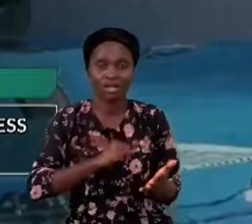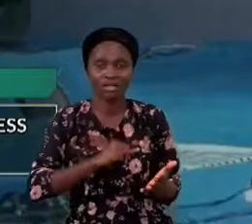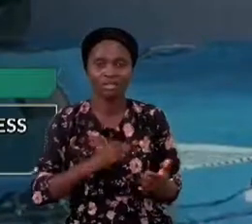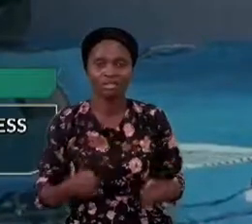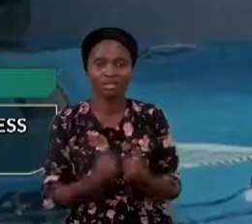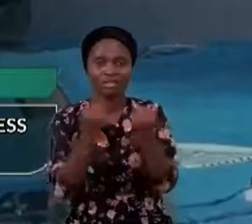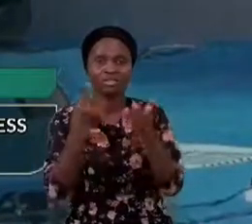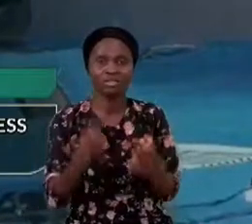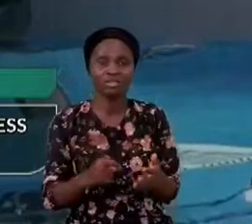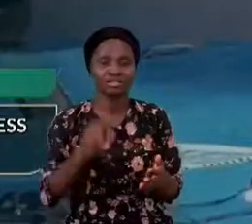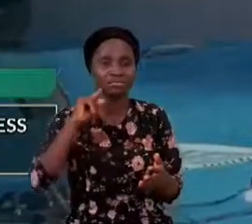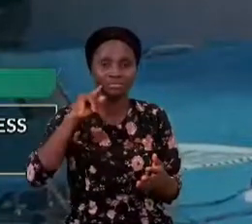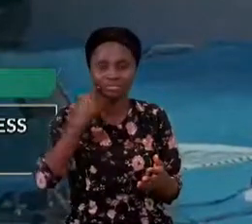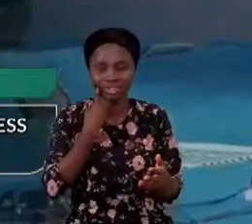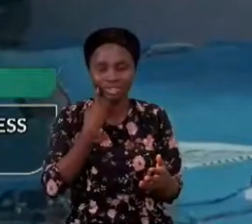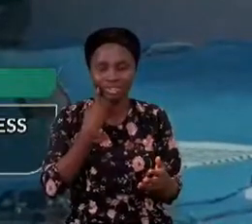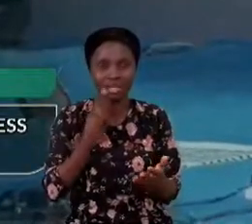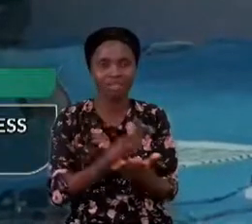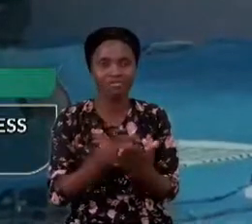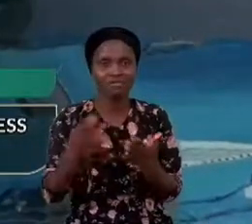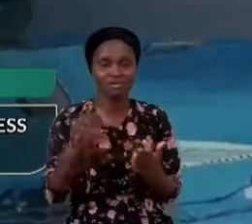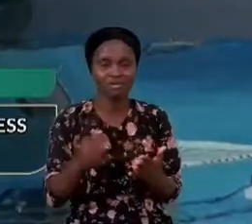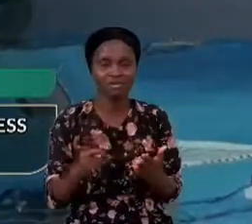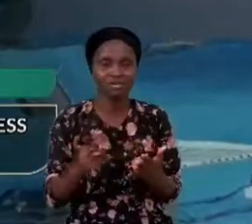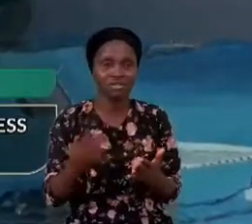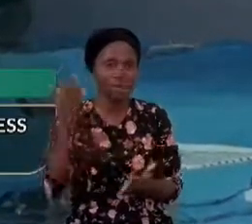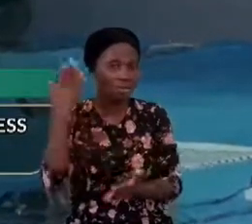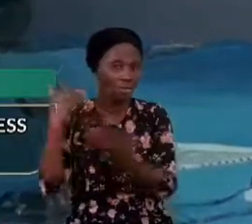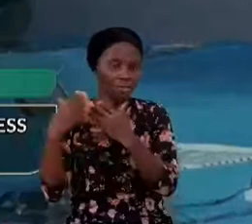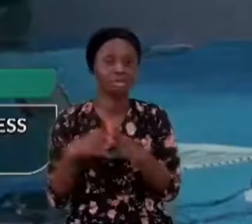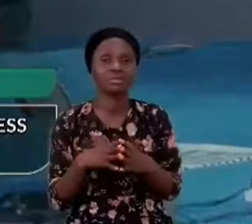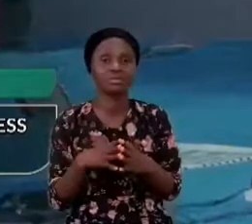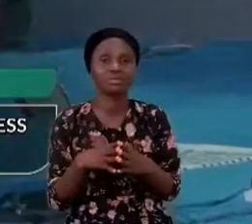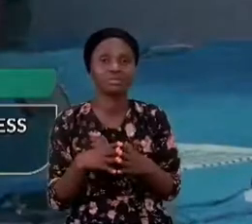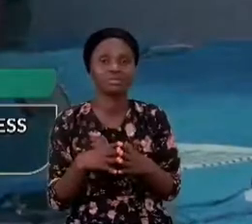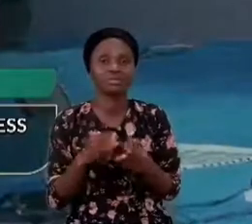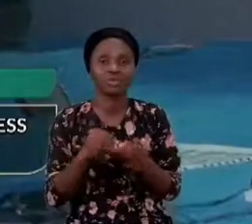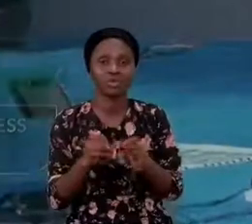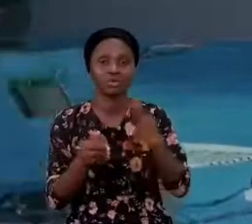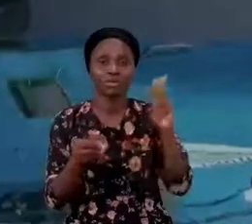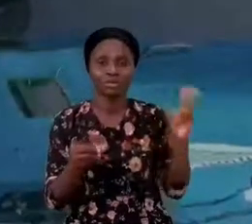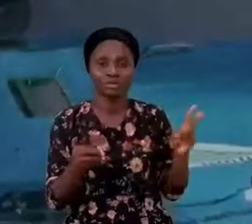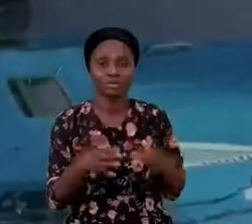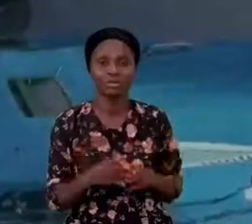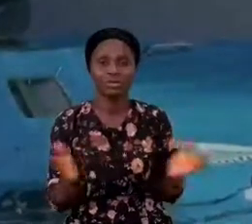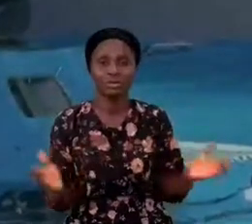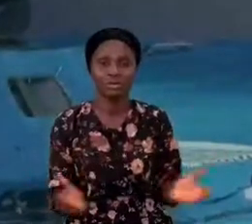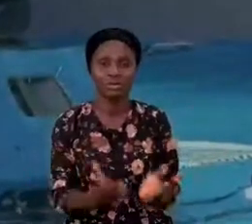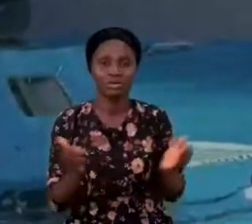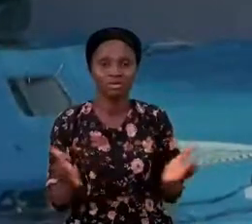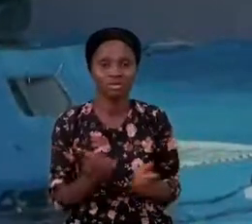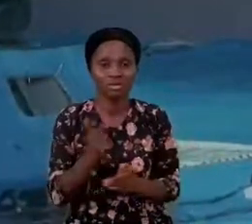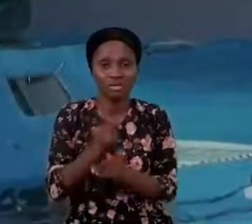contraignant, conservant et contribuant à une plus grande fructification. Rapidement, le premier